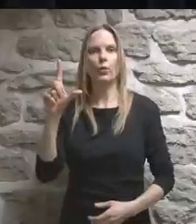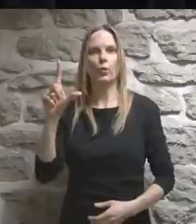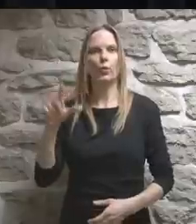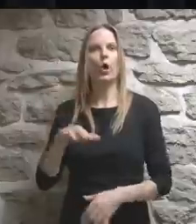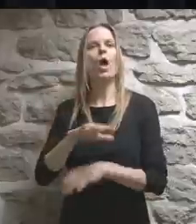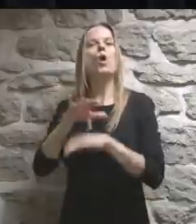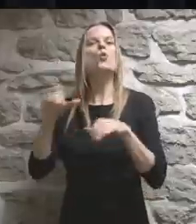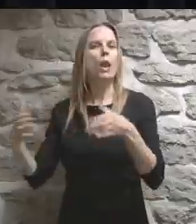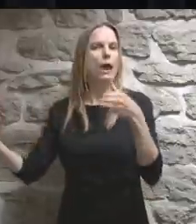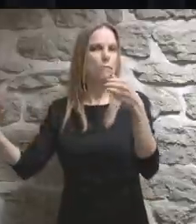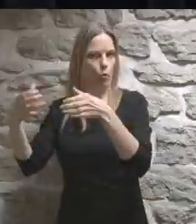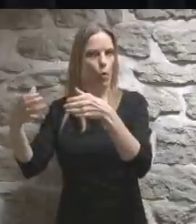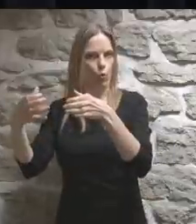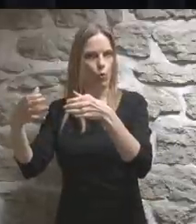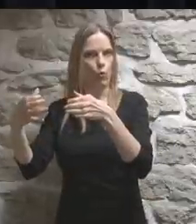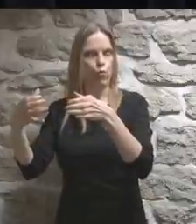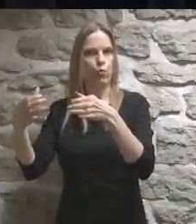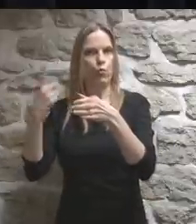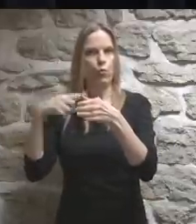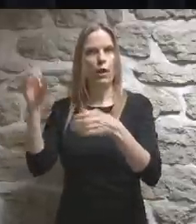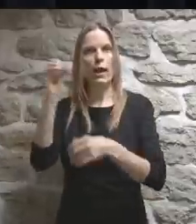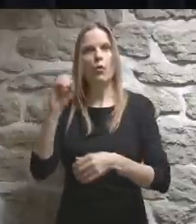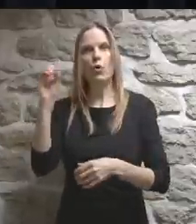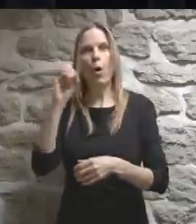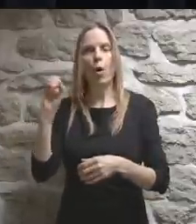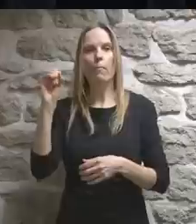ülemkogu Euroopa siis